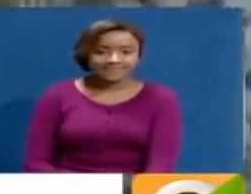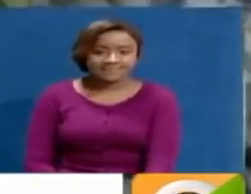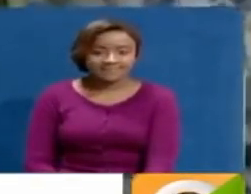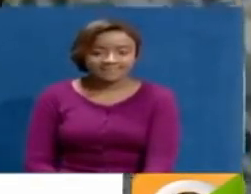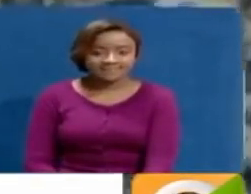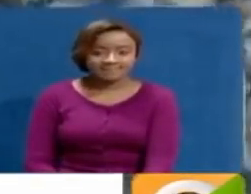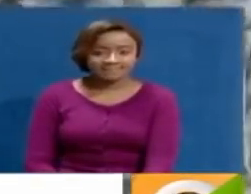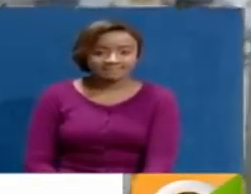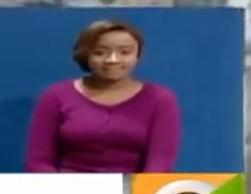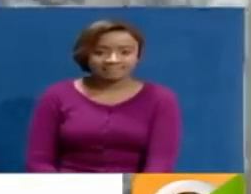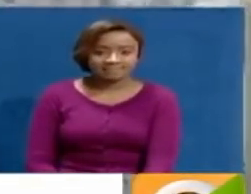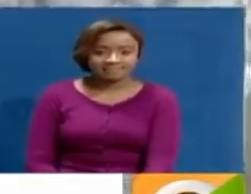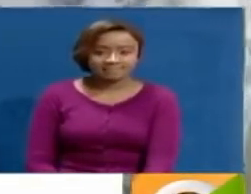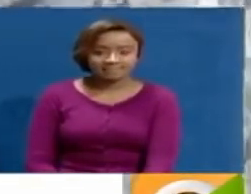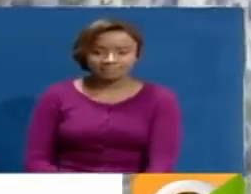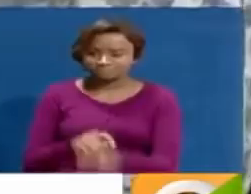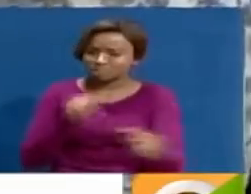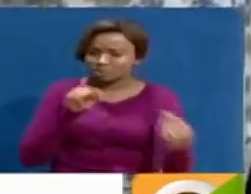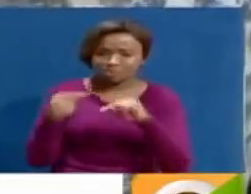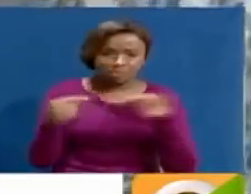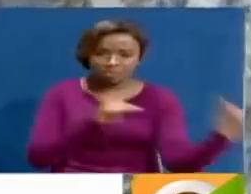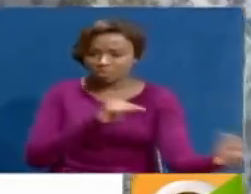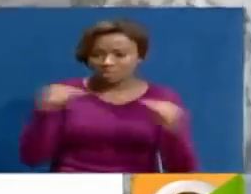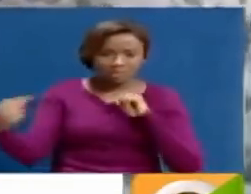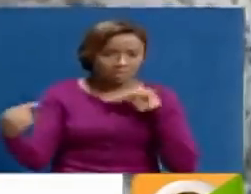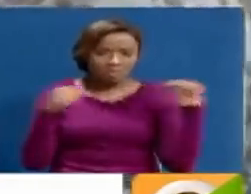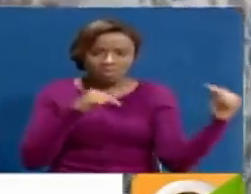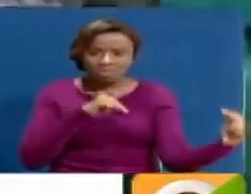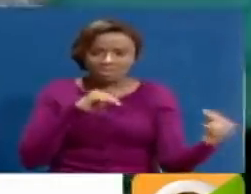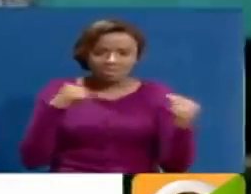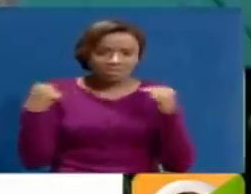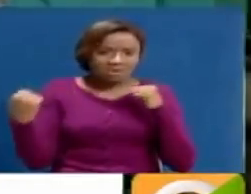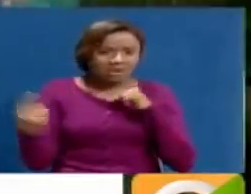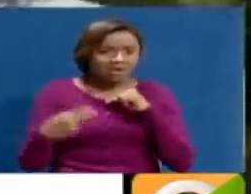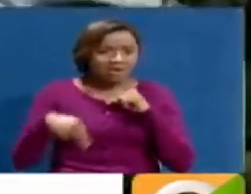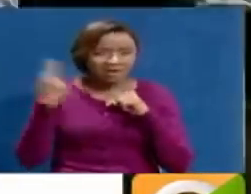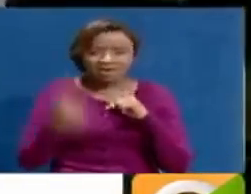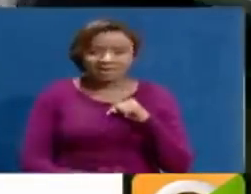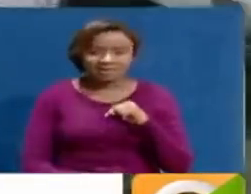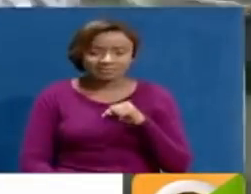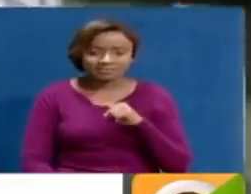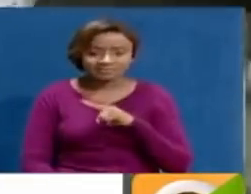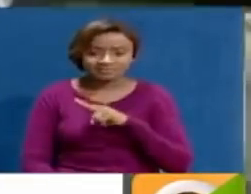gari hapa. Na baada ya mabishano maji yalizidi unga.